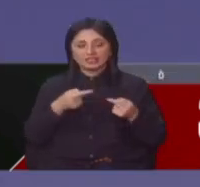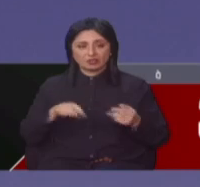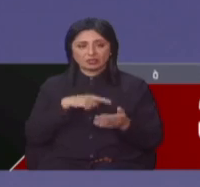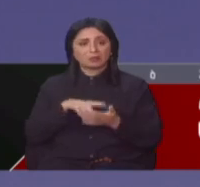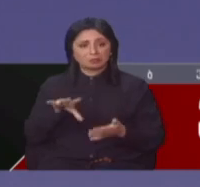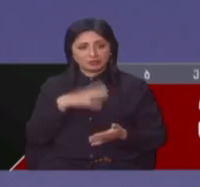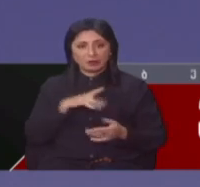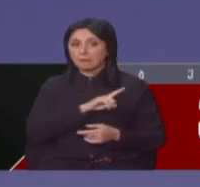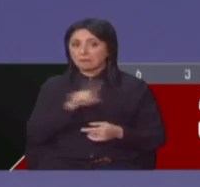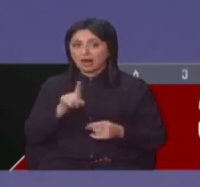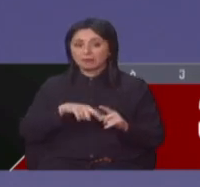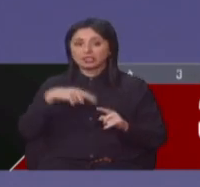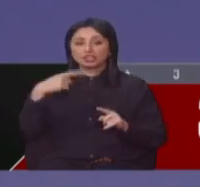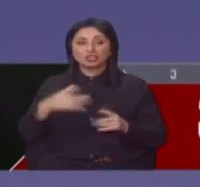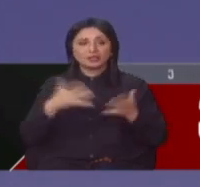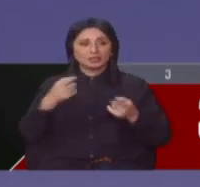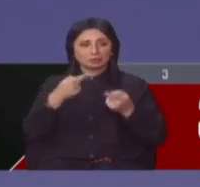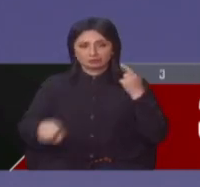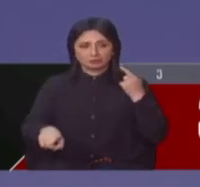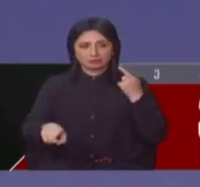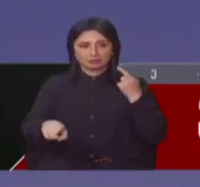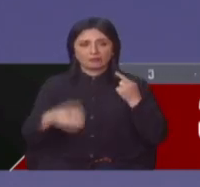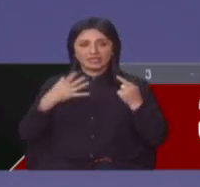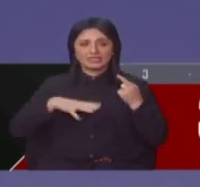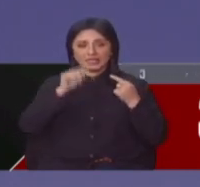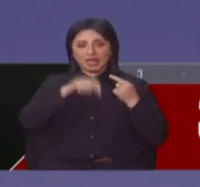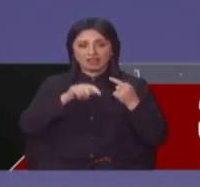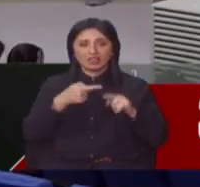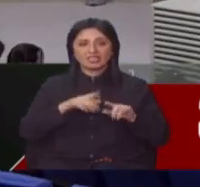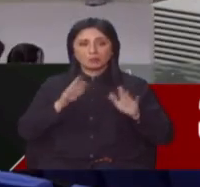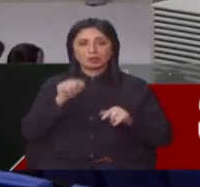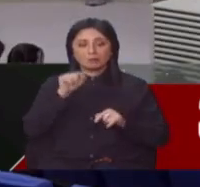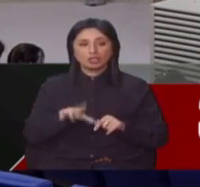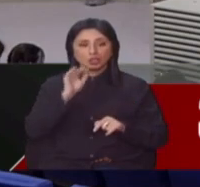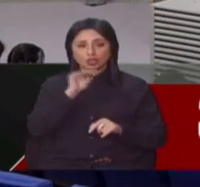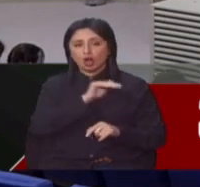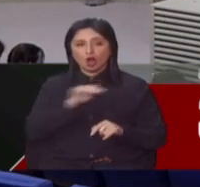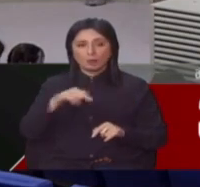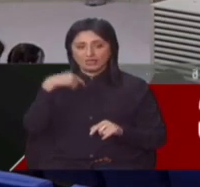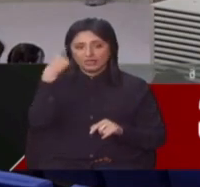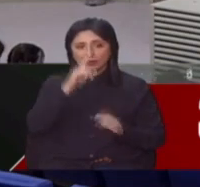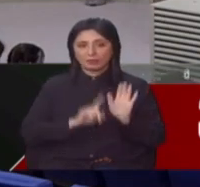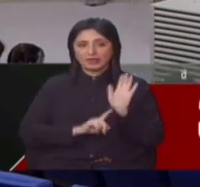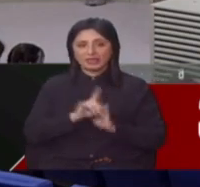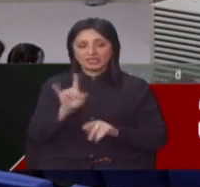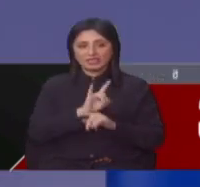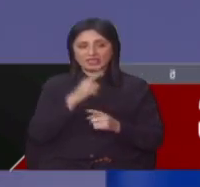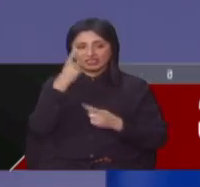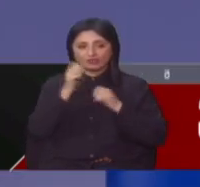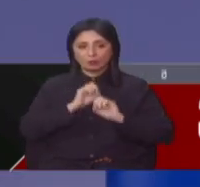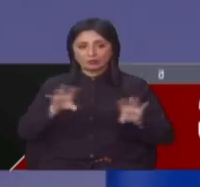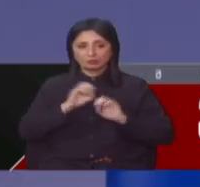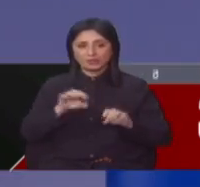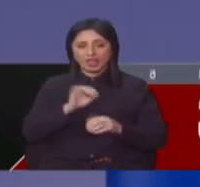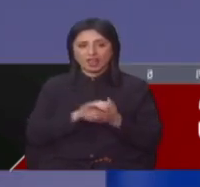schwasagit, se. Magram, șemdeg, mohta, didiga, schwaveba, sakartulu, și. Ეს მოხდა მაშინ, როდესაც ოფიციალურმა პირებმა დაიწყეს დეზინფორმაციის